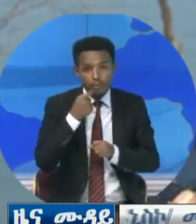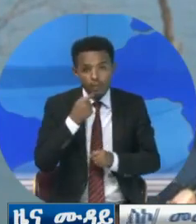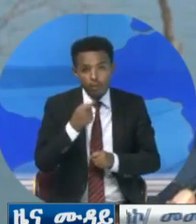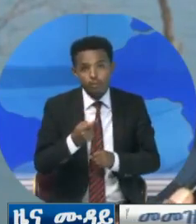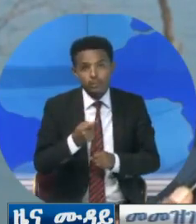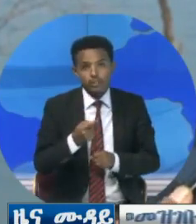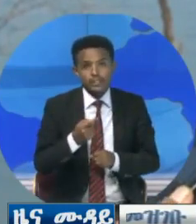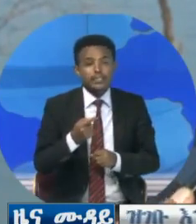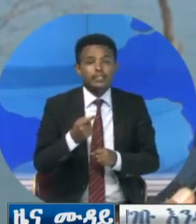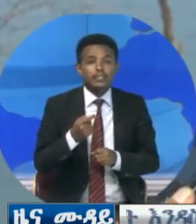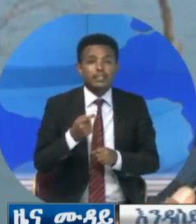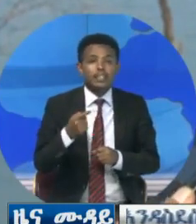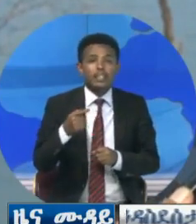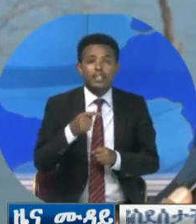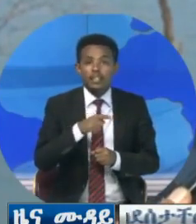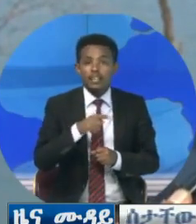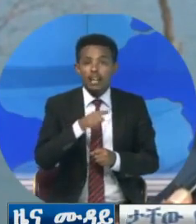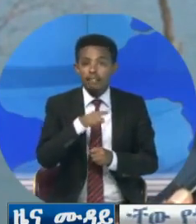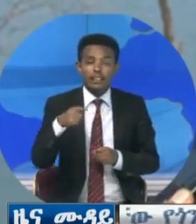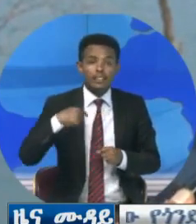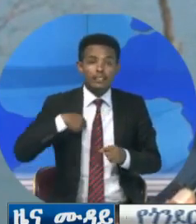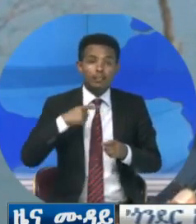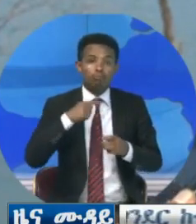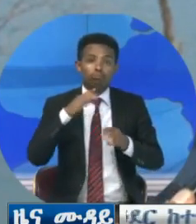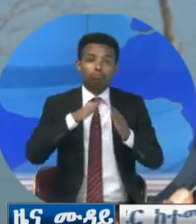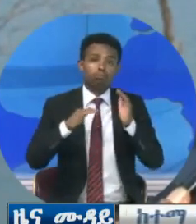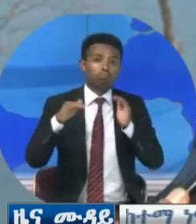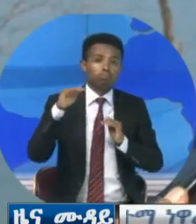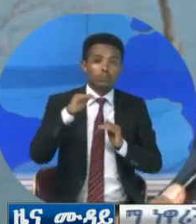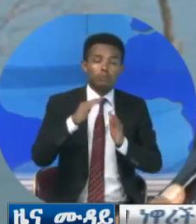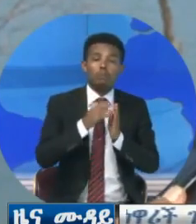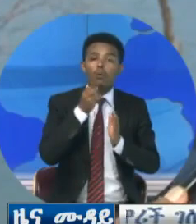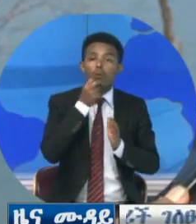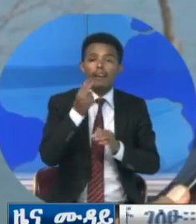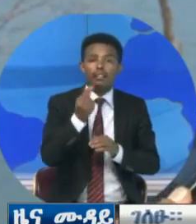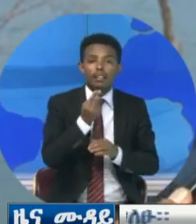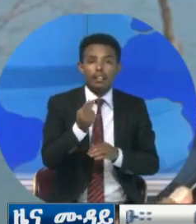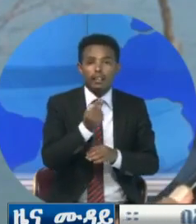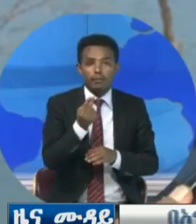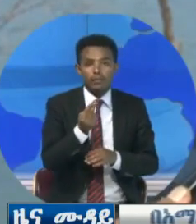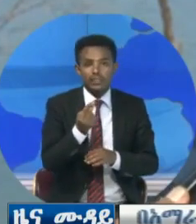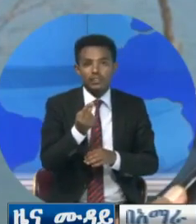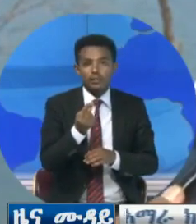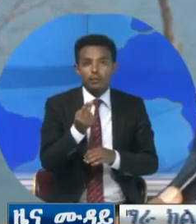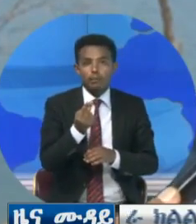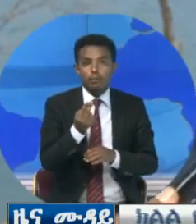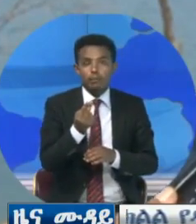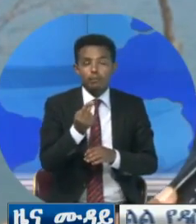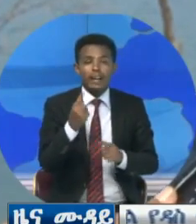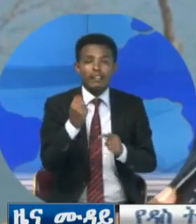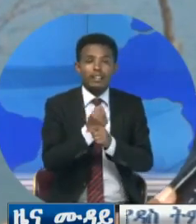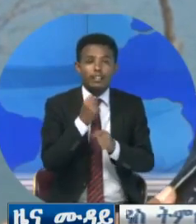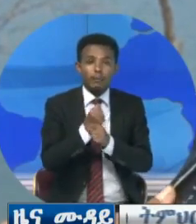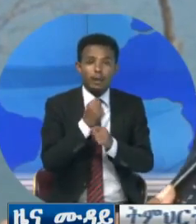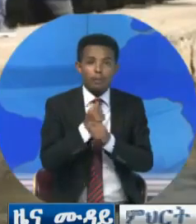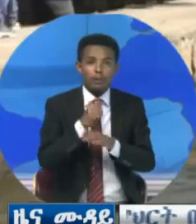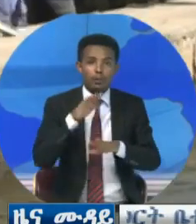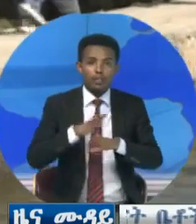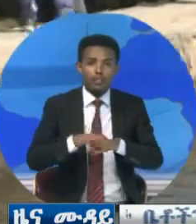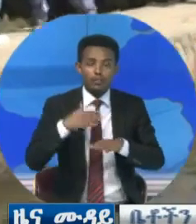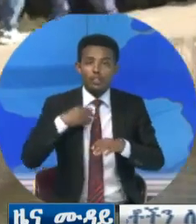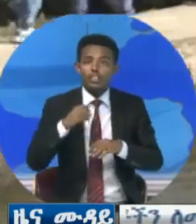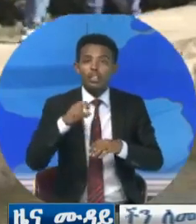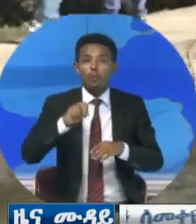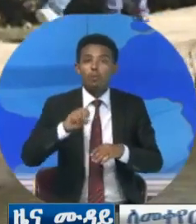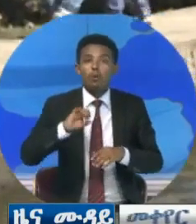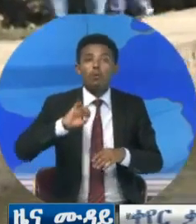ስለዚህ እናንተ ከኛ ጋር አይሄናችሁ በውሃ ተቃቀምና በአተግባብሩ ዙሪያ ላይ። የደቡብ